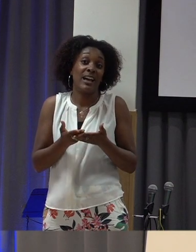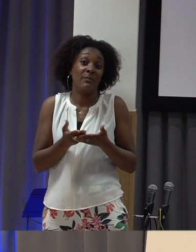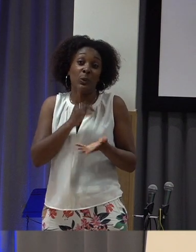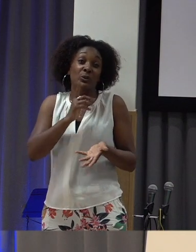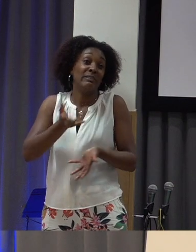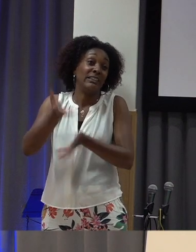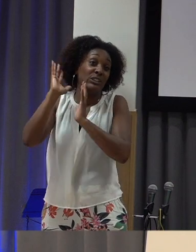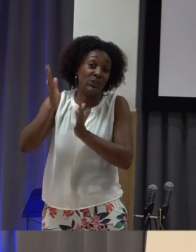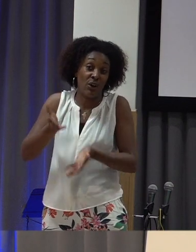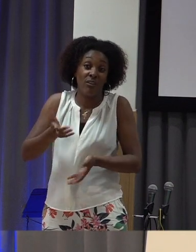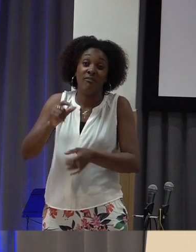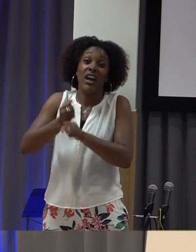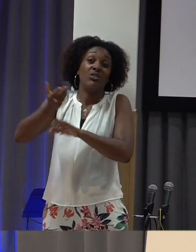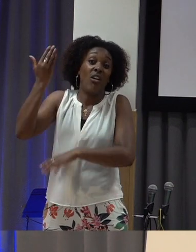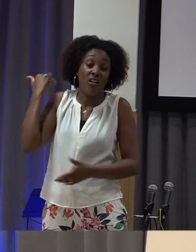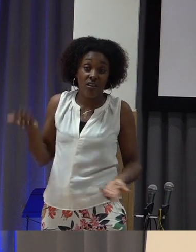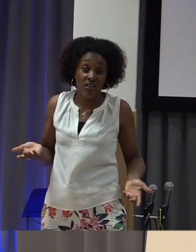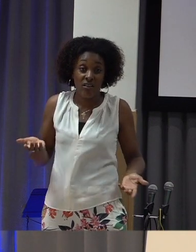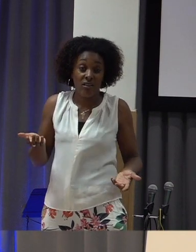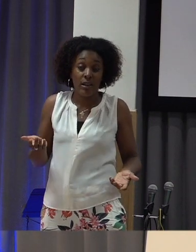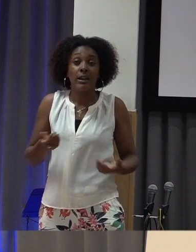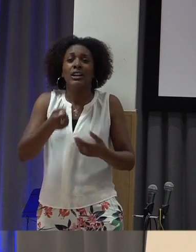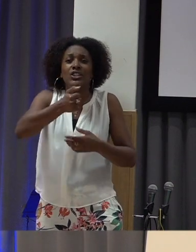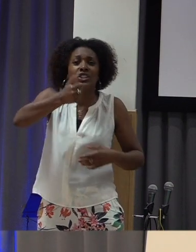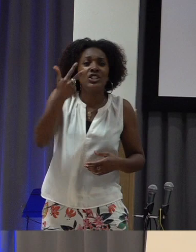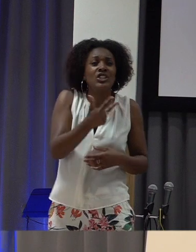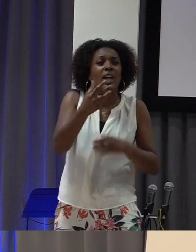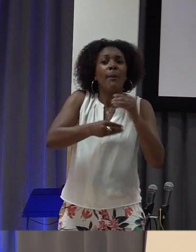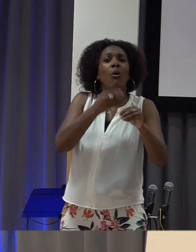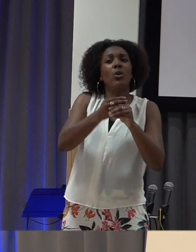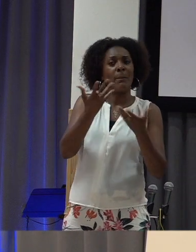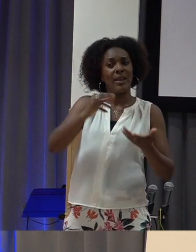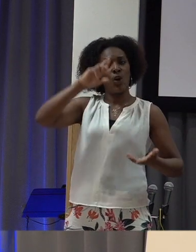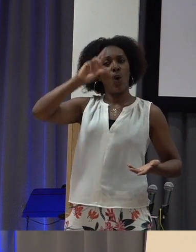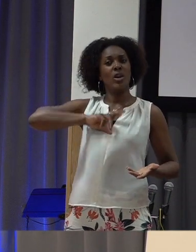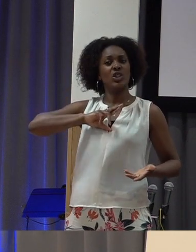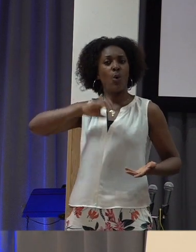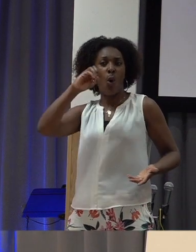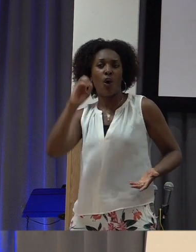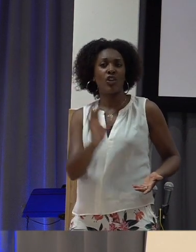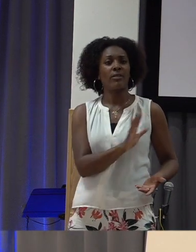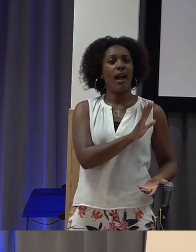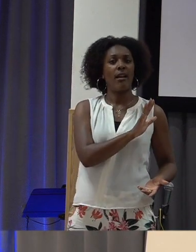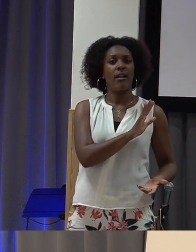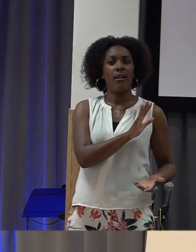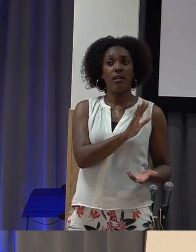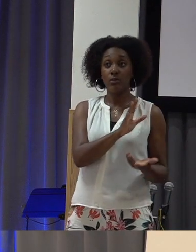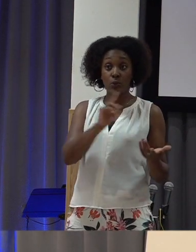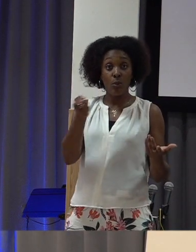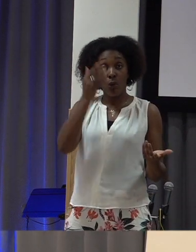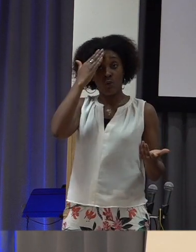maintenant. Le tiers-monde, les religions orientales ne sont plus inconnues pour